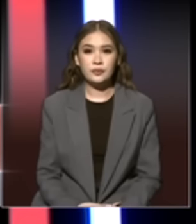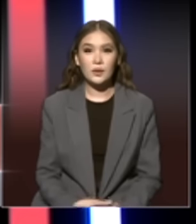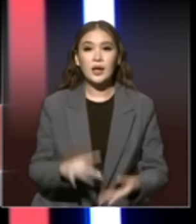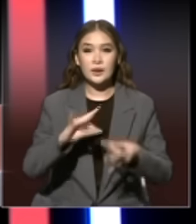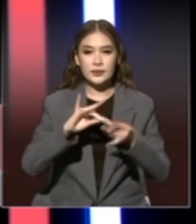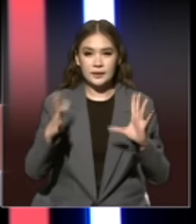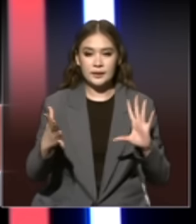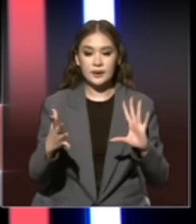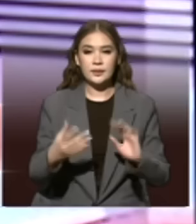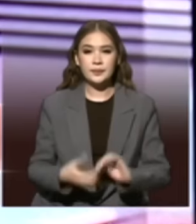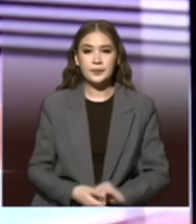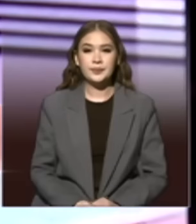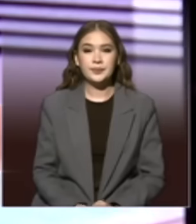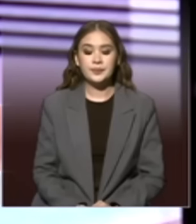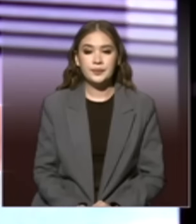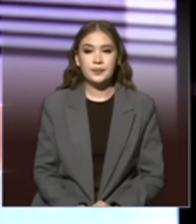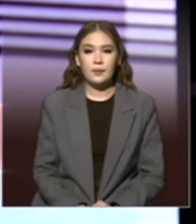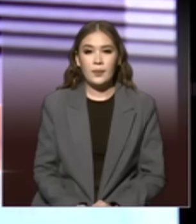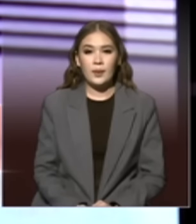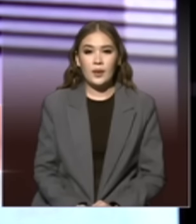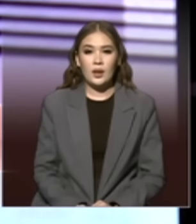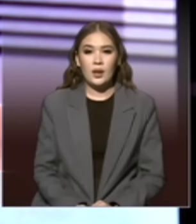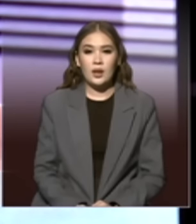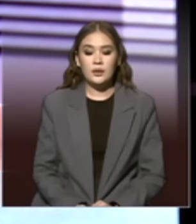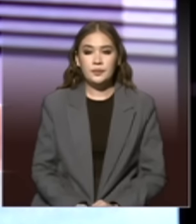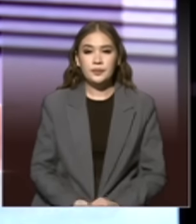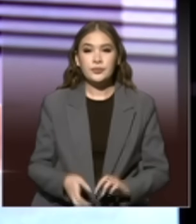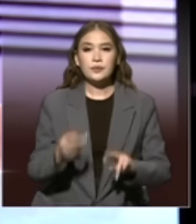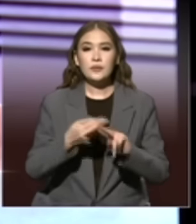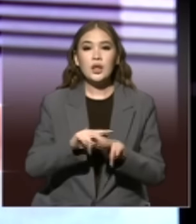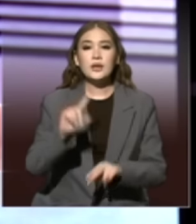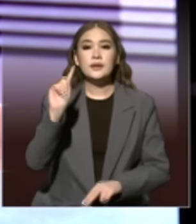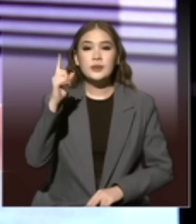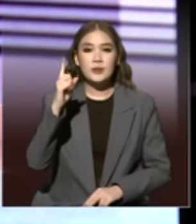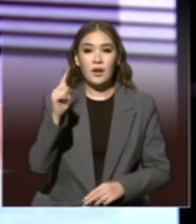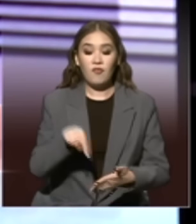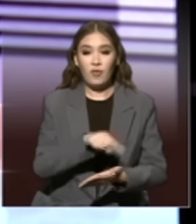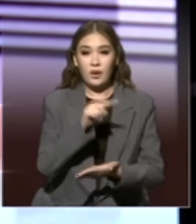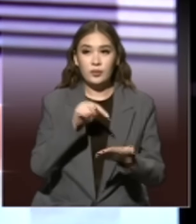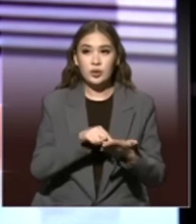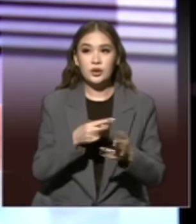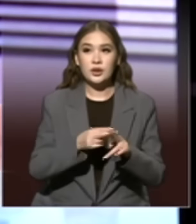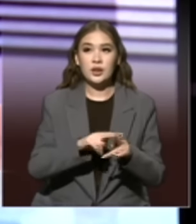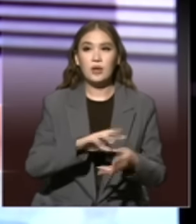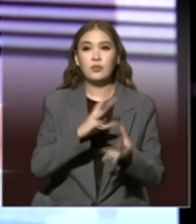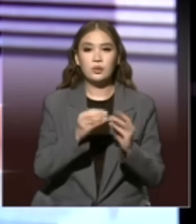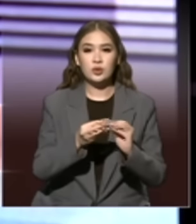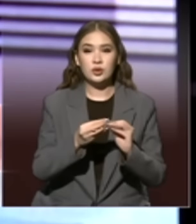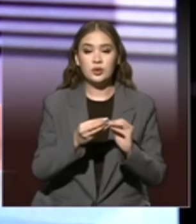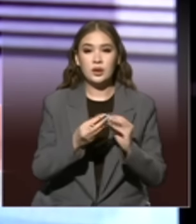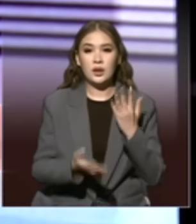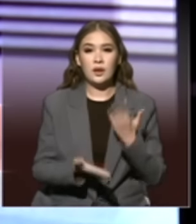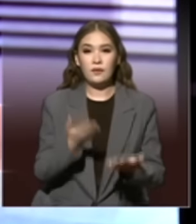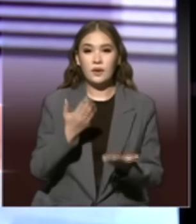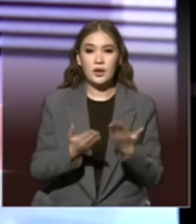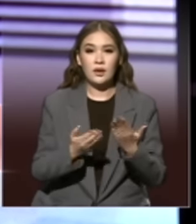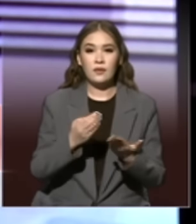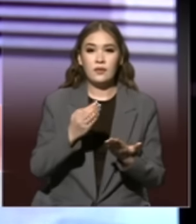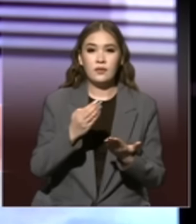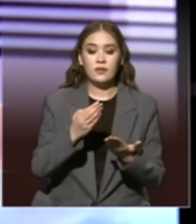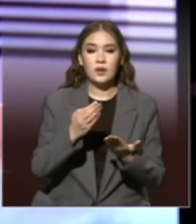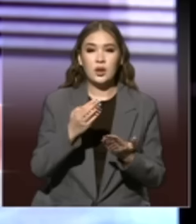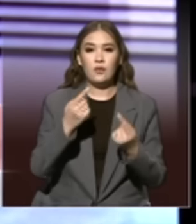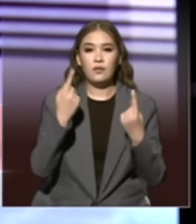желіде. Әлеуметтік желіде. Бұл жерде неге деген сұрақ, бұл философиялық сұрақ шығар деймін. Философия жоқ бұл жерде.